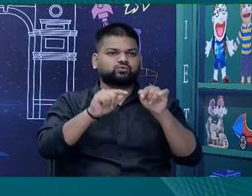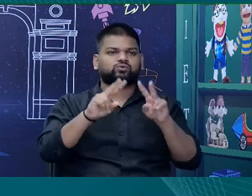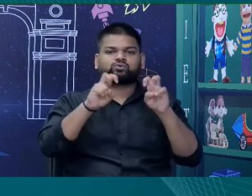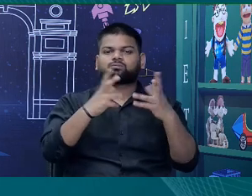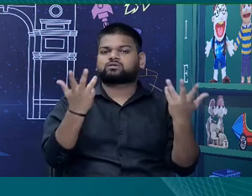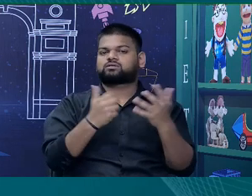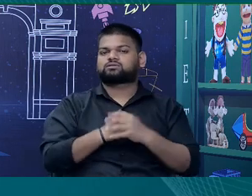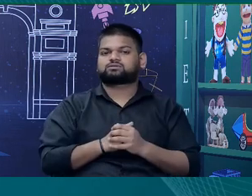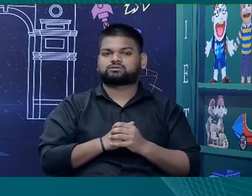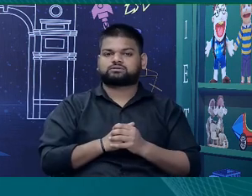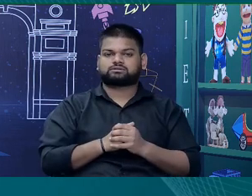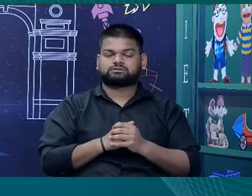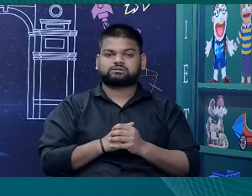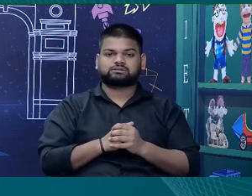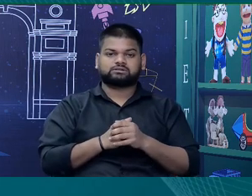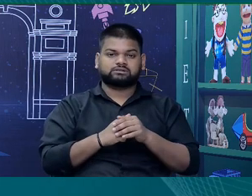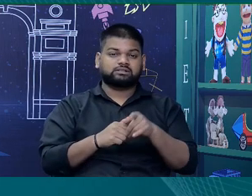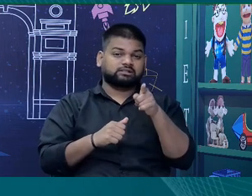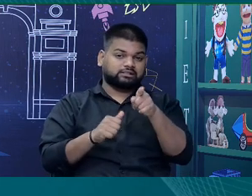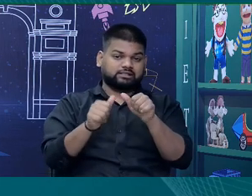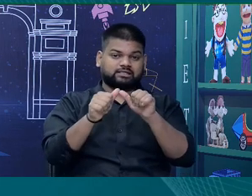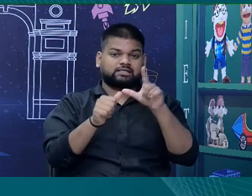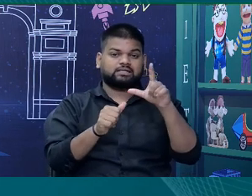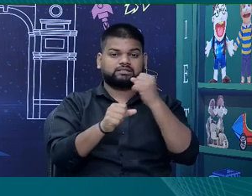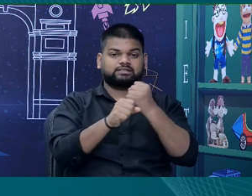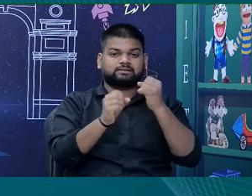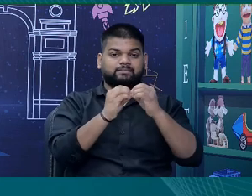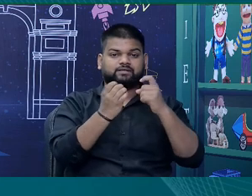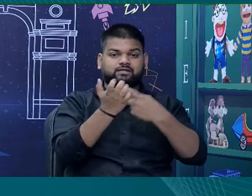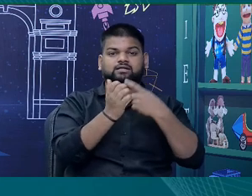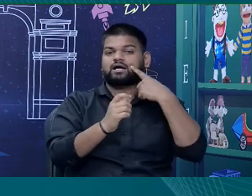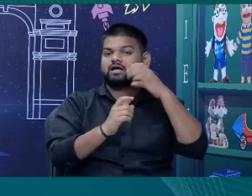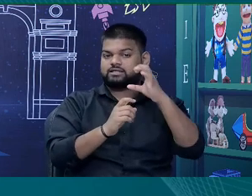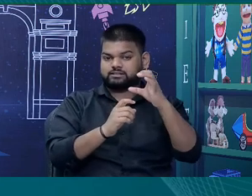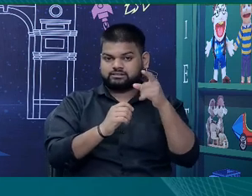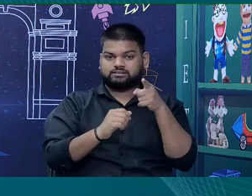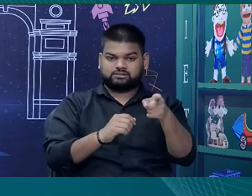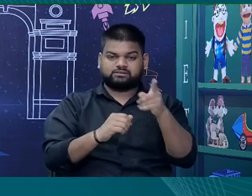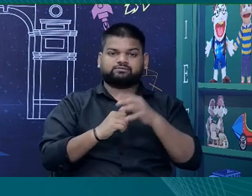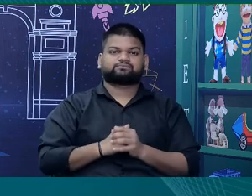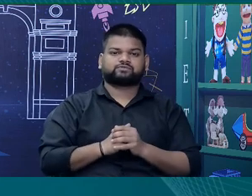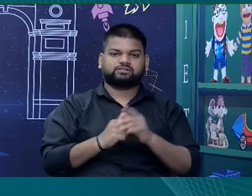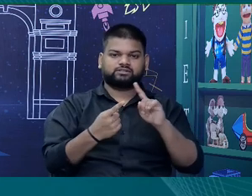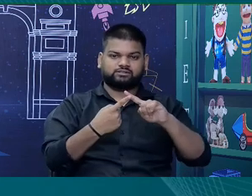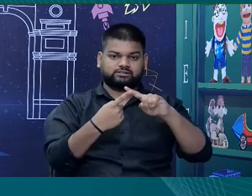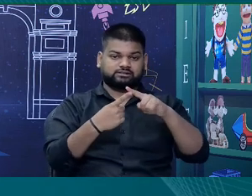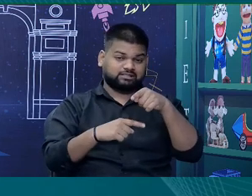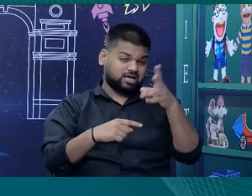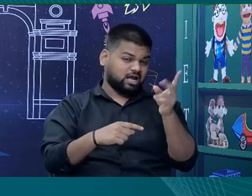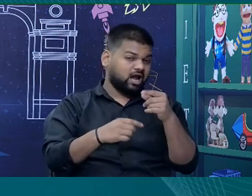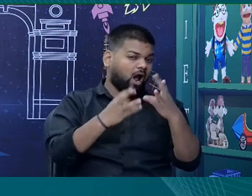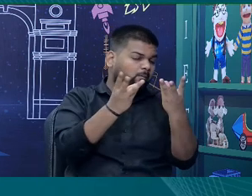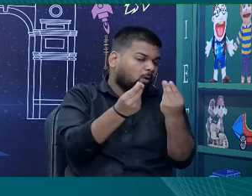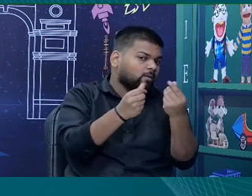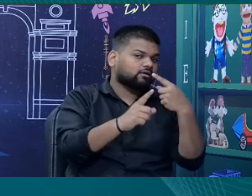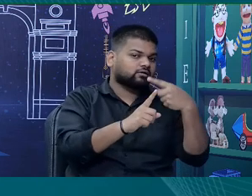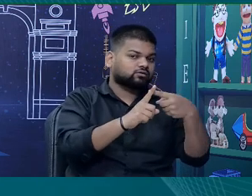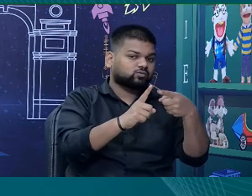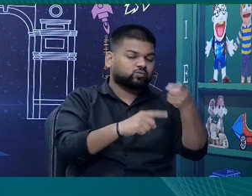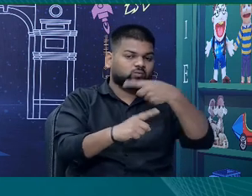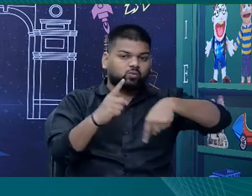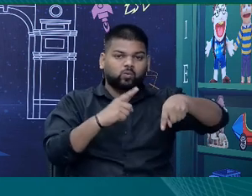मैथ्स क्लास 7 के स्टूडेंट के लिए और हमारे साथ एक्सपर्ट के रूप में जुड़े हैं सक्षम स्कूल नोएडा के साजन के सी और आपको